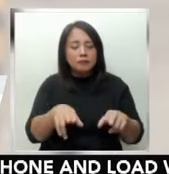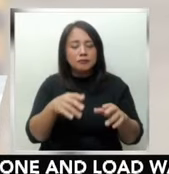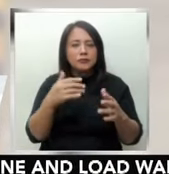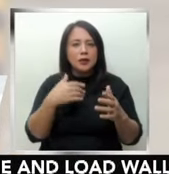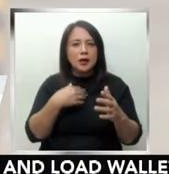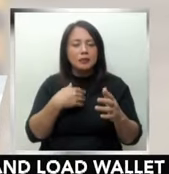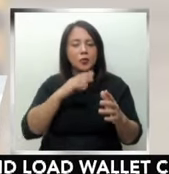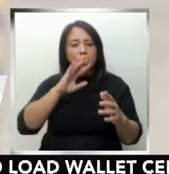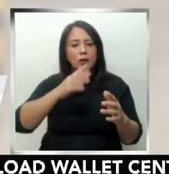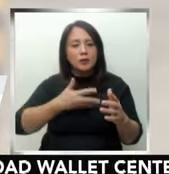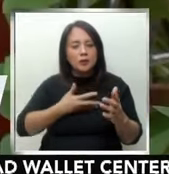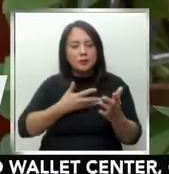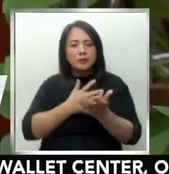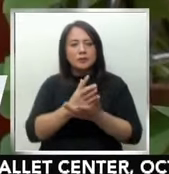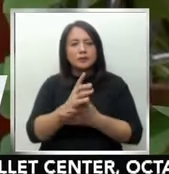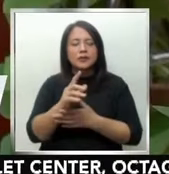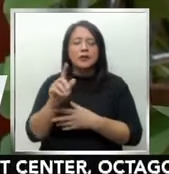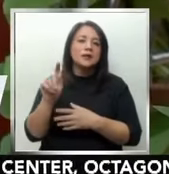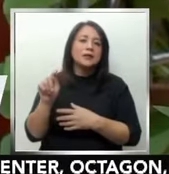ngama